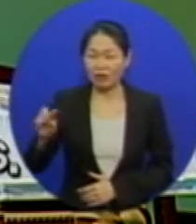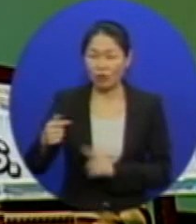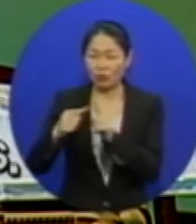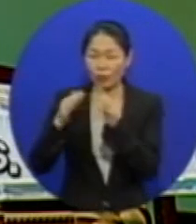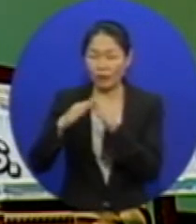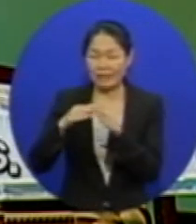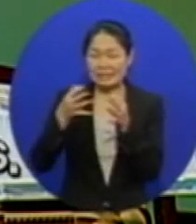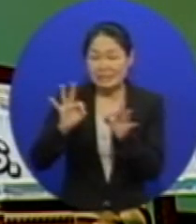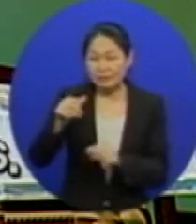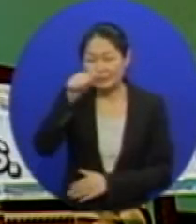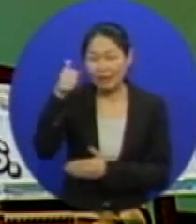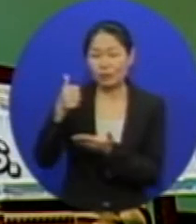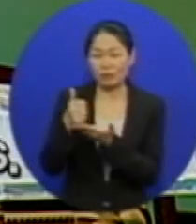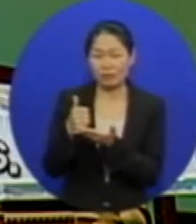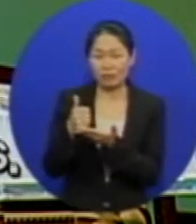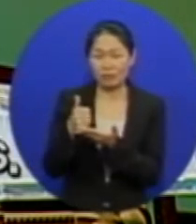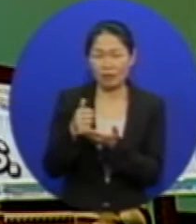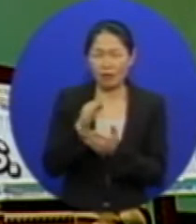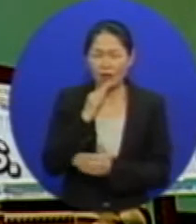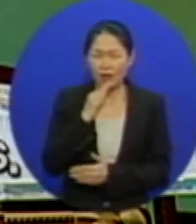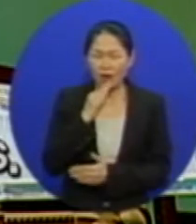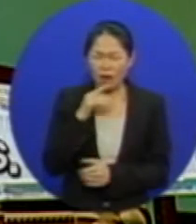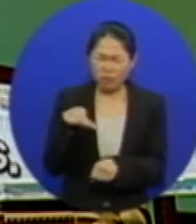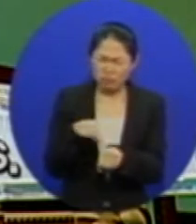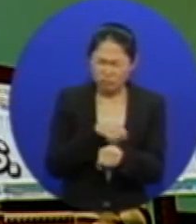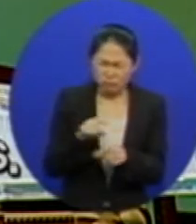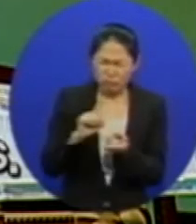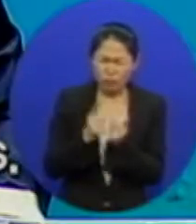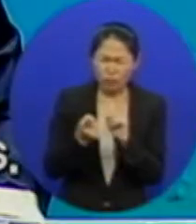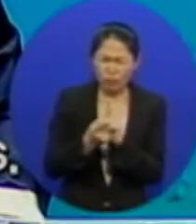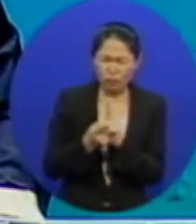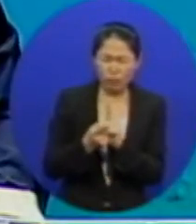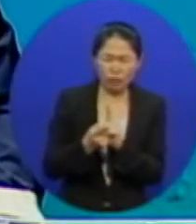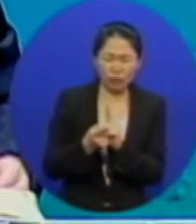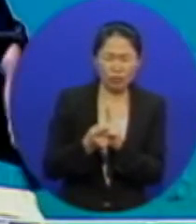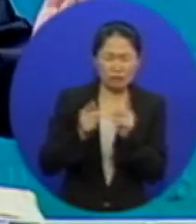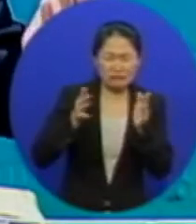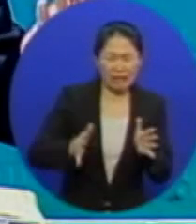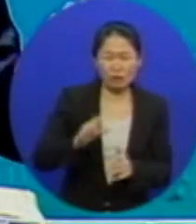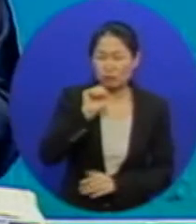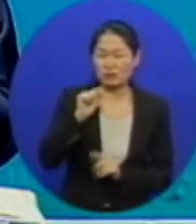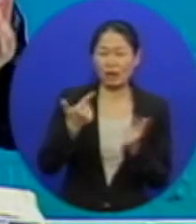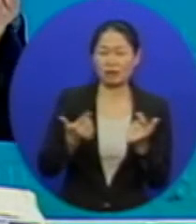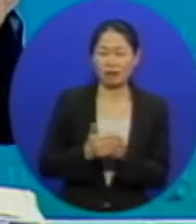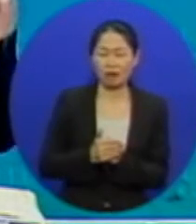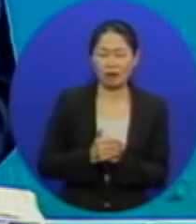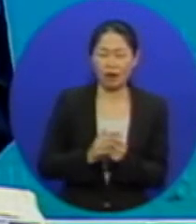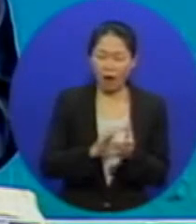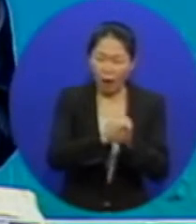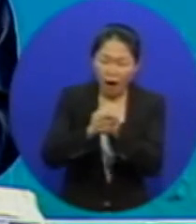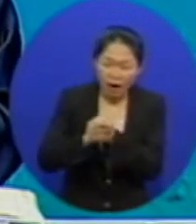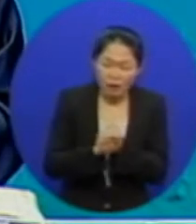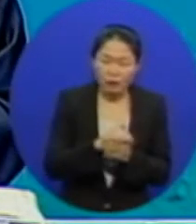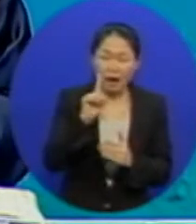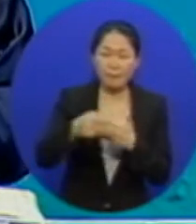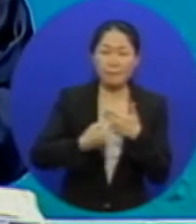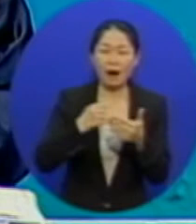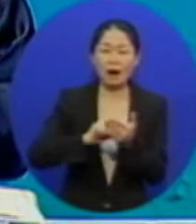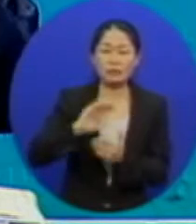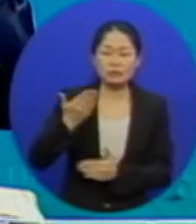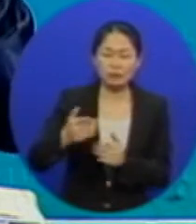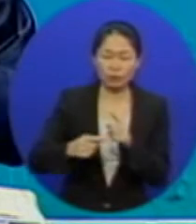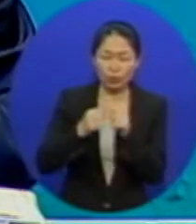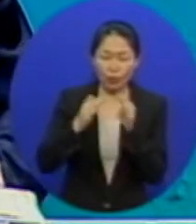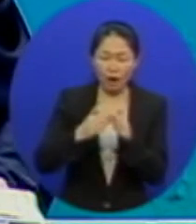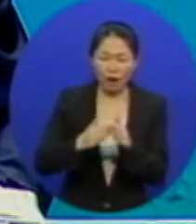하면 유난히 서로 사이가 안 좋았어요 그렇게 서로 화해하고 한마음이 되어서 교회를